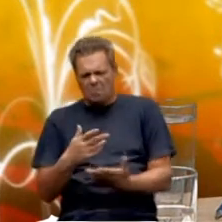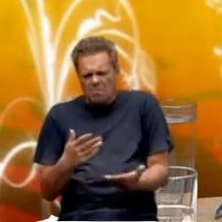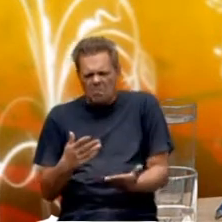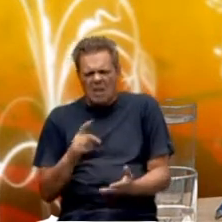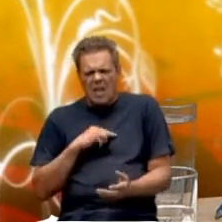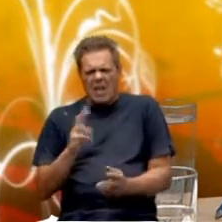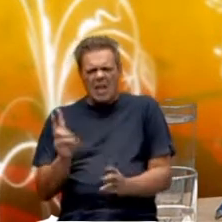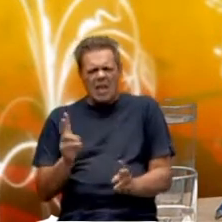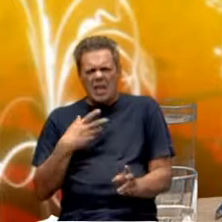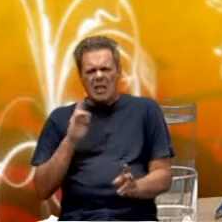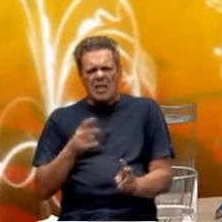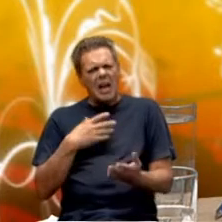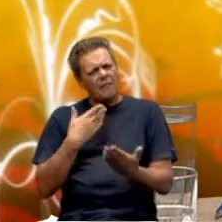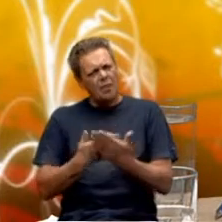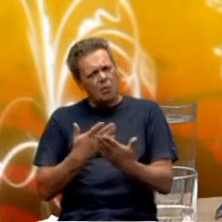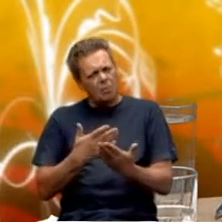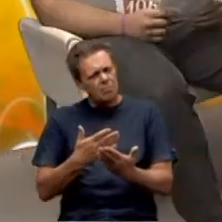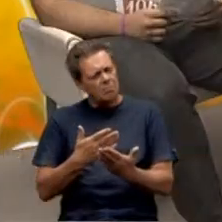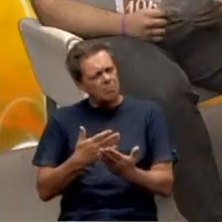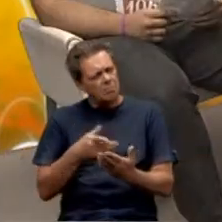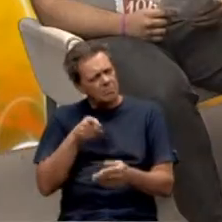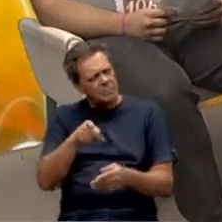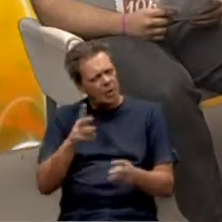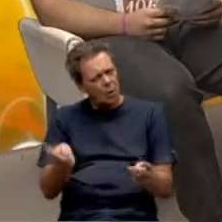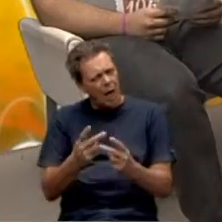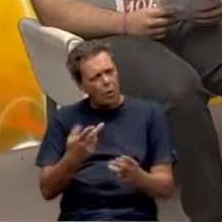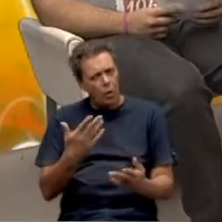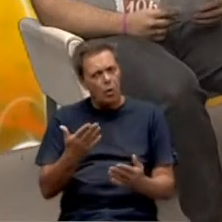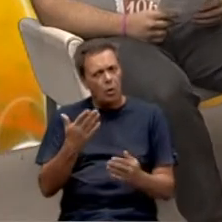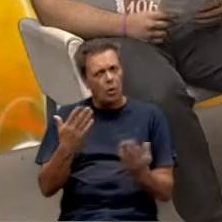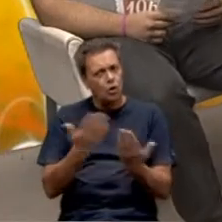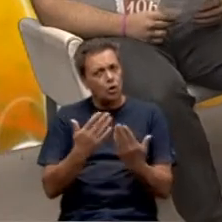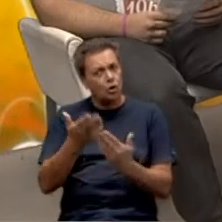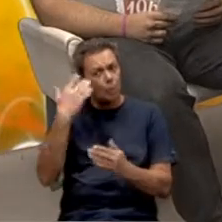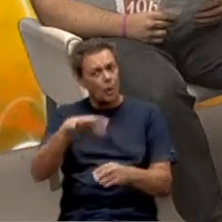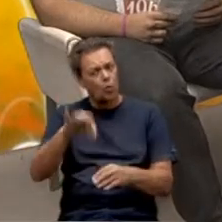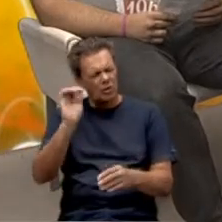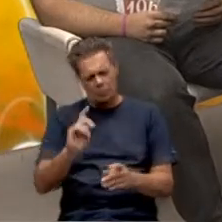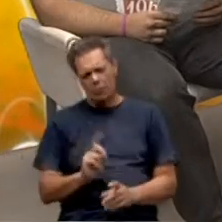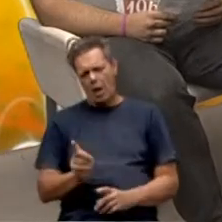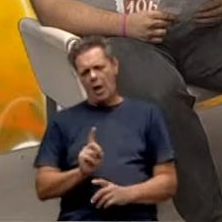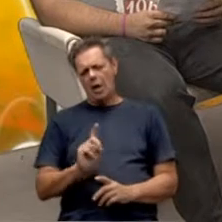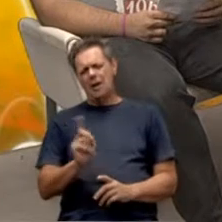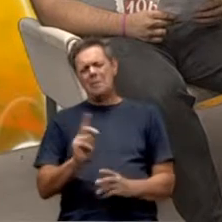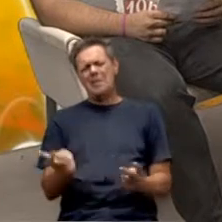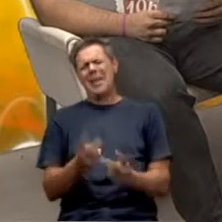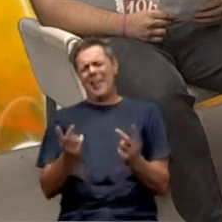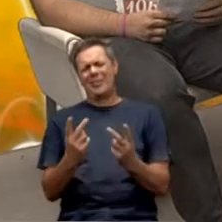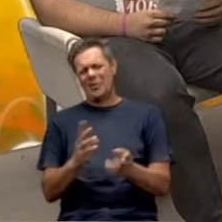to lako što prije otkriti. Pa nije. Ili možda? Nije lako otkriti, zato čovjek